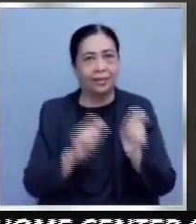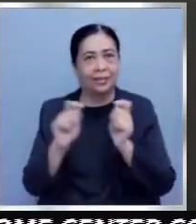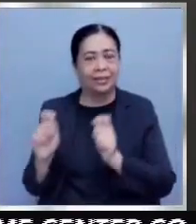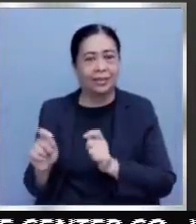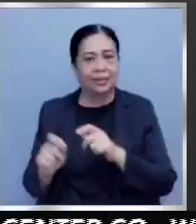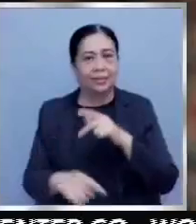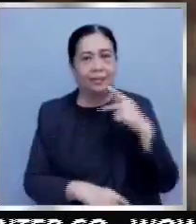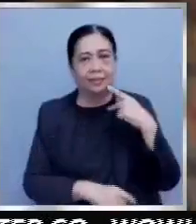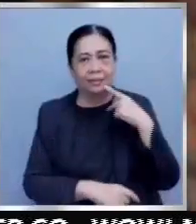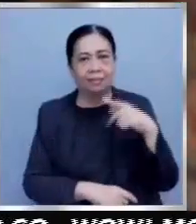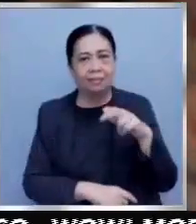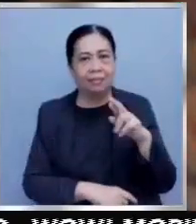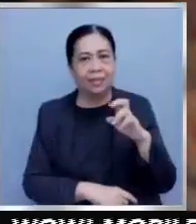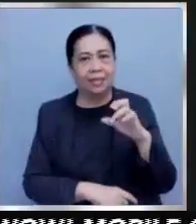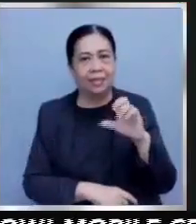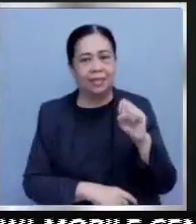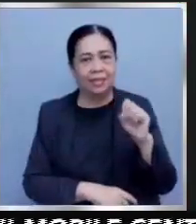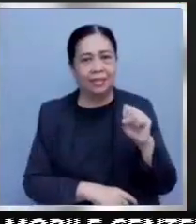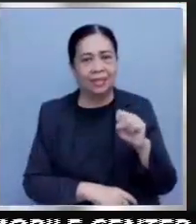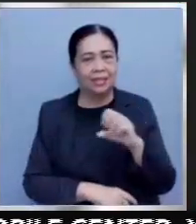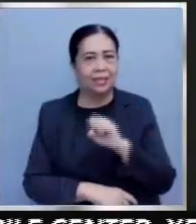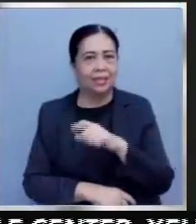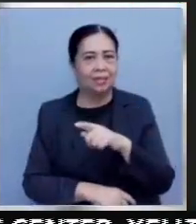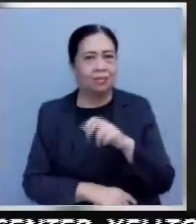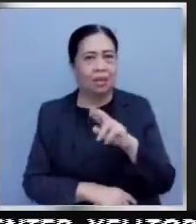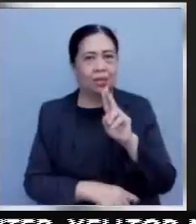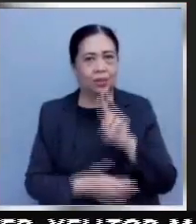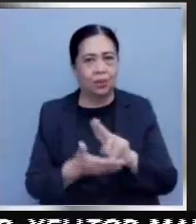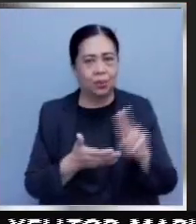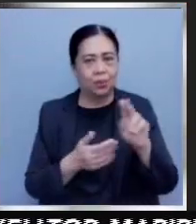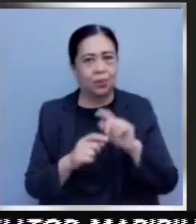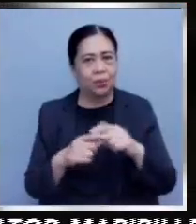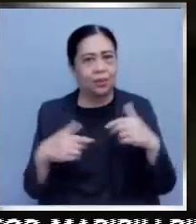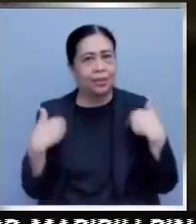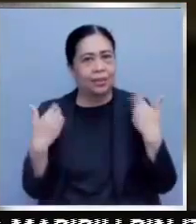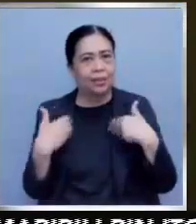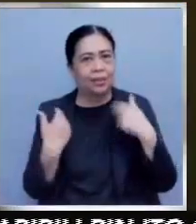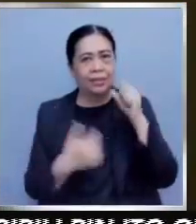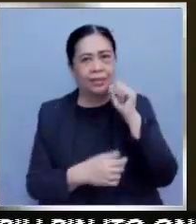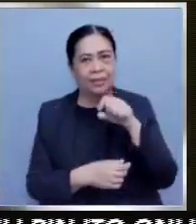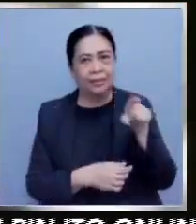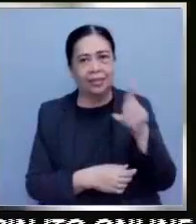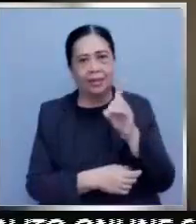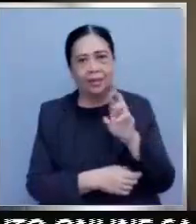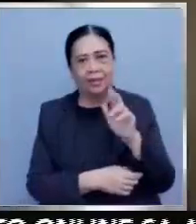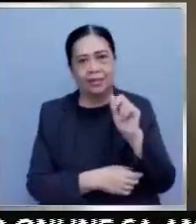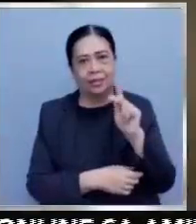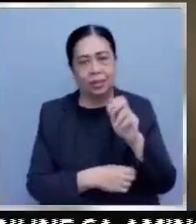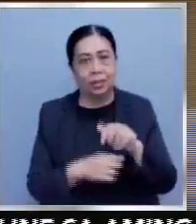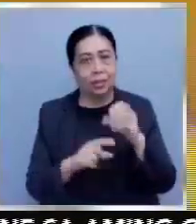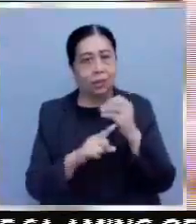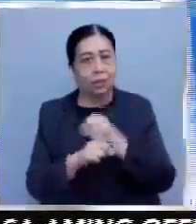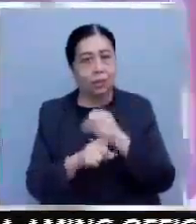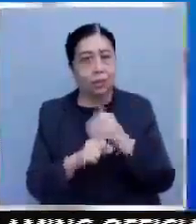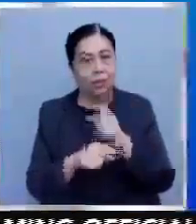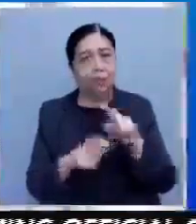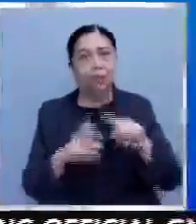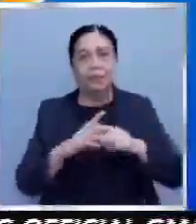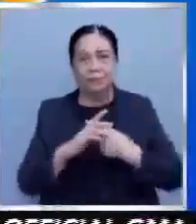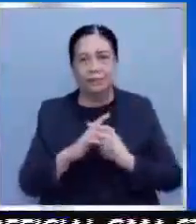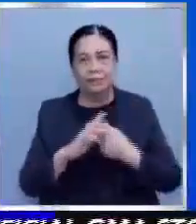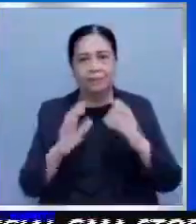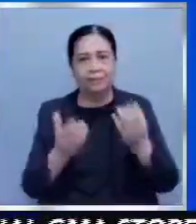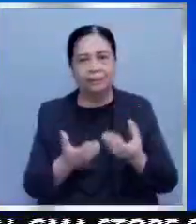Aaliyah sa Sparkle You bilang si Reika na younger sister ni Drake. This October 1, simula na ang klase sa Sparkle